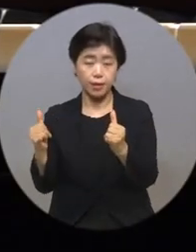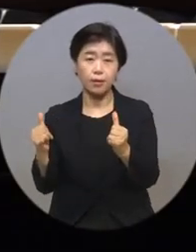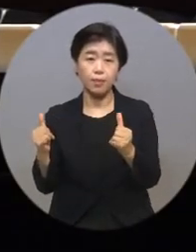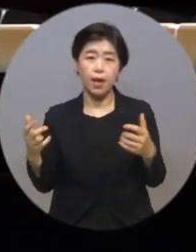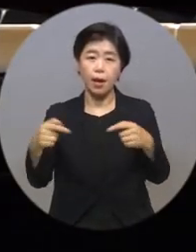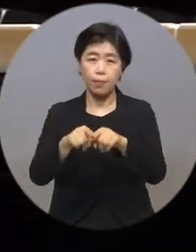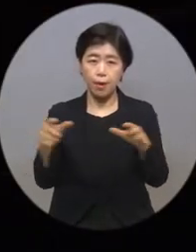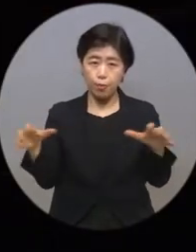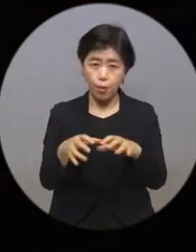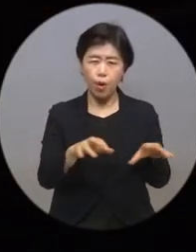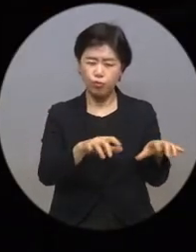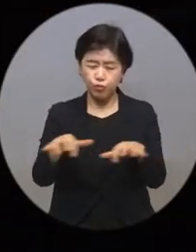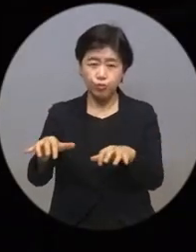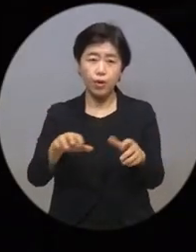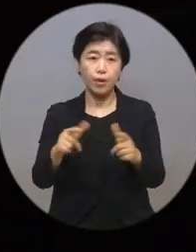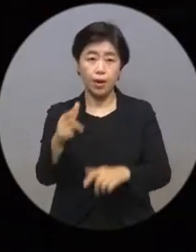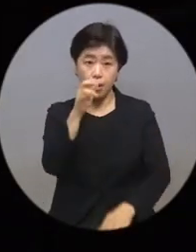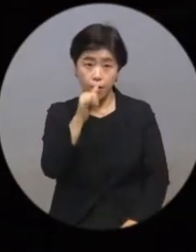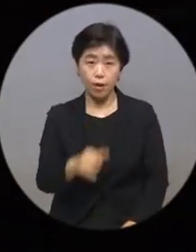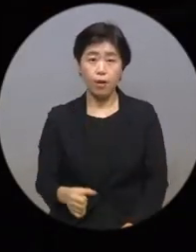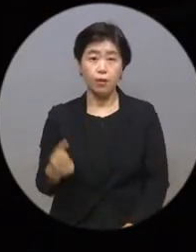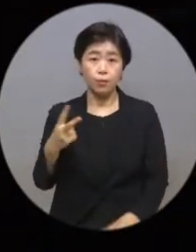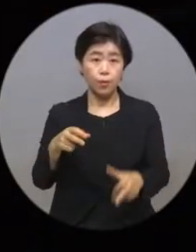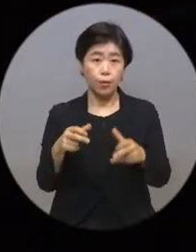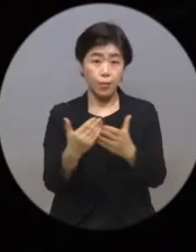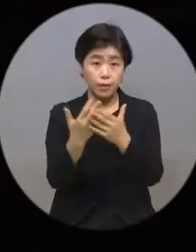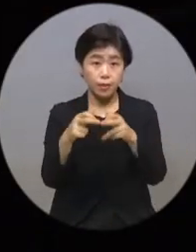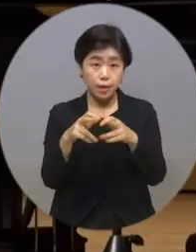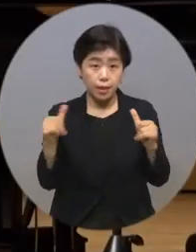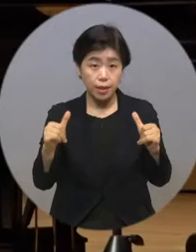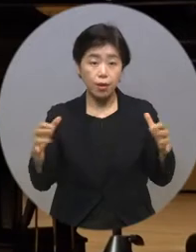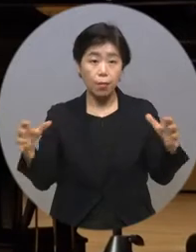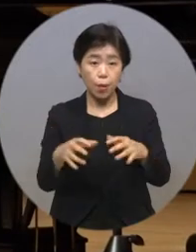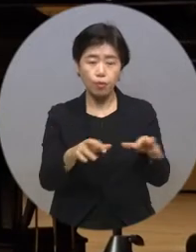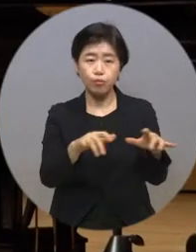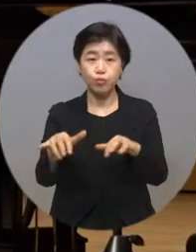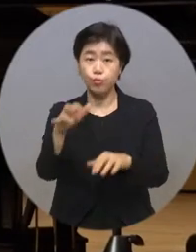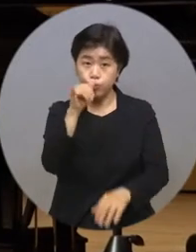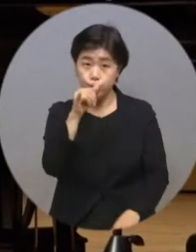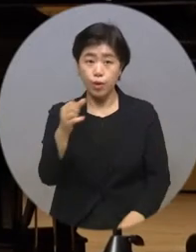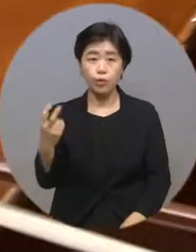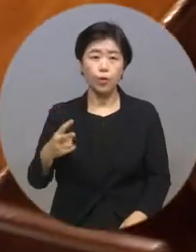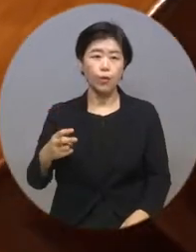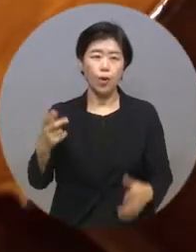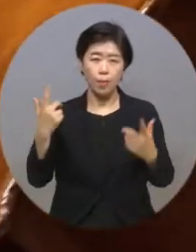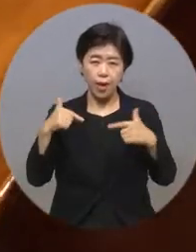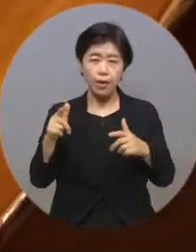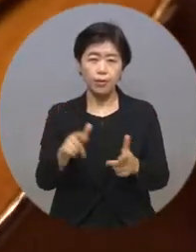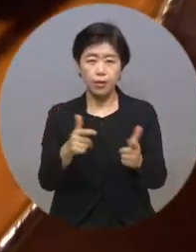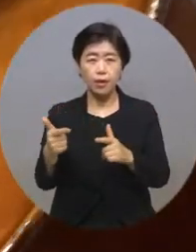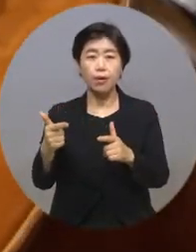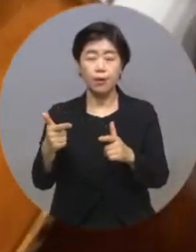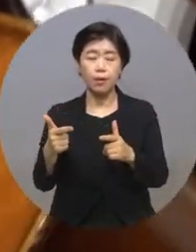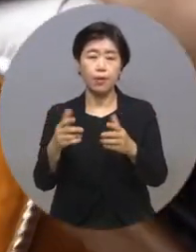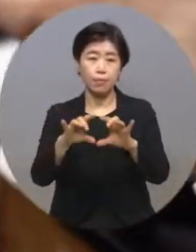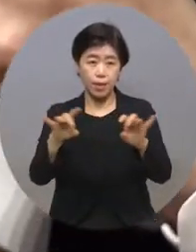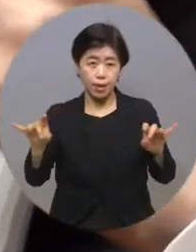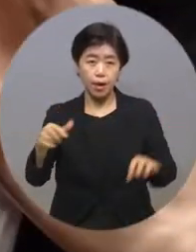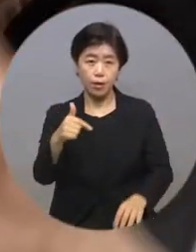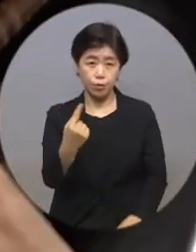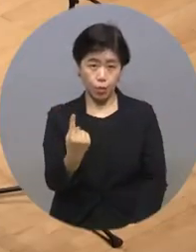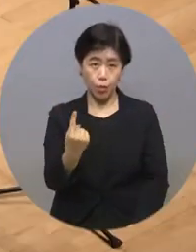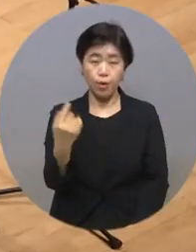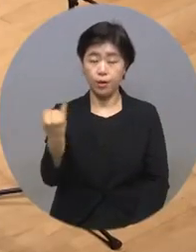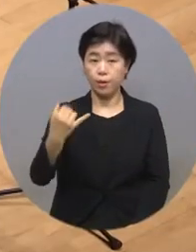콘서트를 시작으로 발달장애 피아니스트들의 스페셜 피아노 콘서트, 매일 저녁마다 진행하는 노영심 팟감독이 진행하는